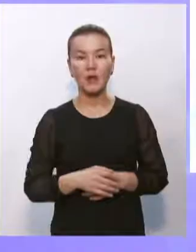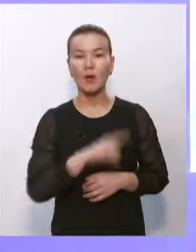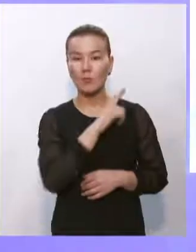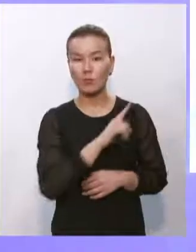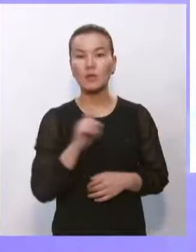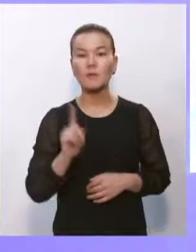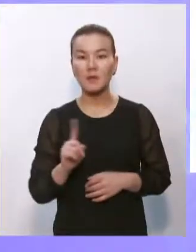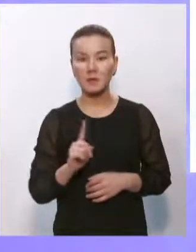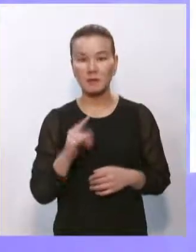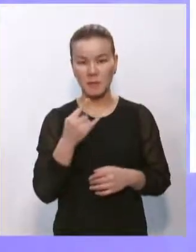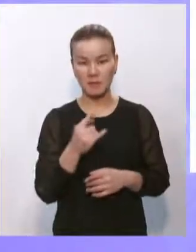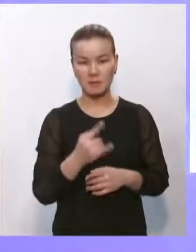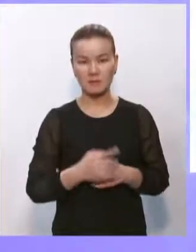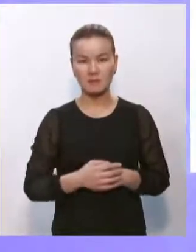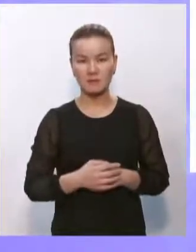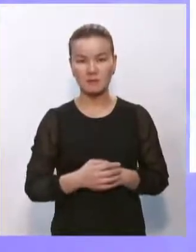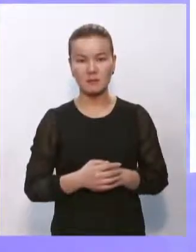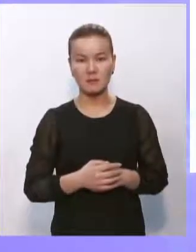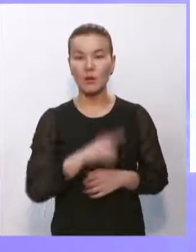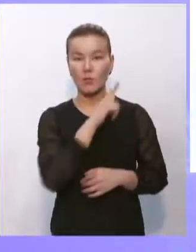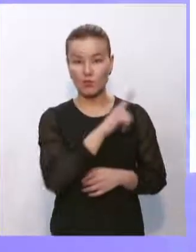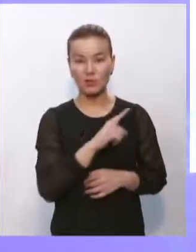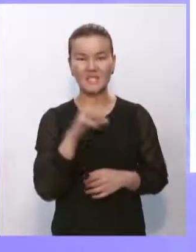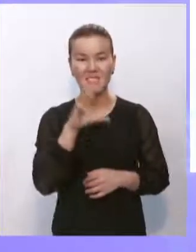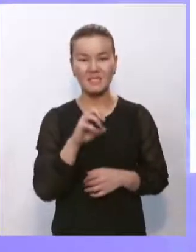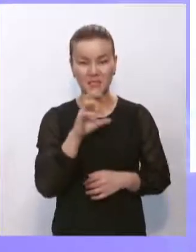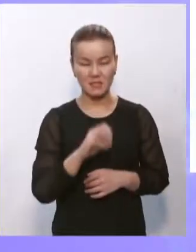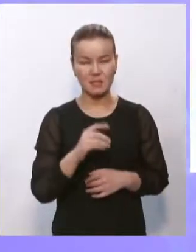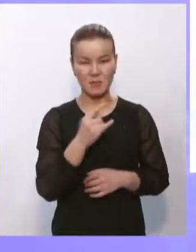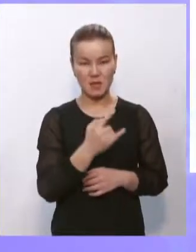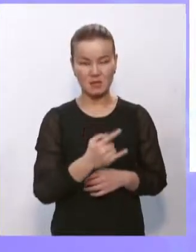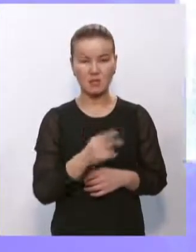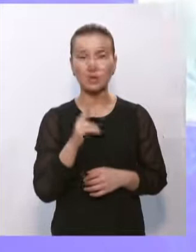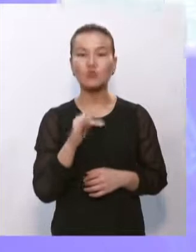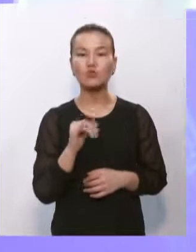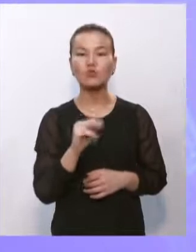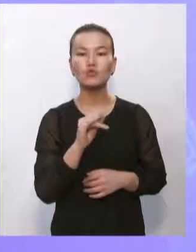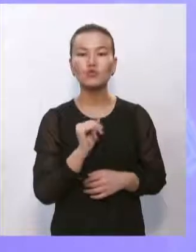Бул эмненин баласы? Бул иттин баласы, күчүк.